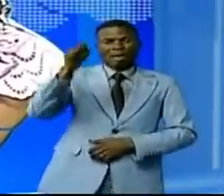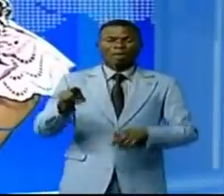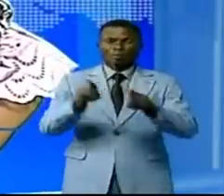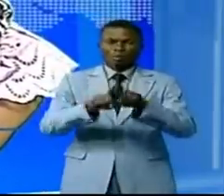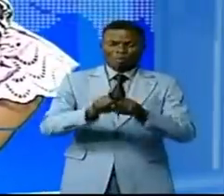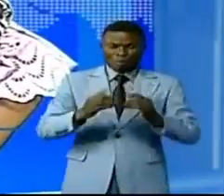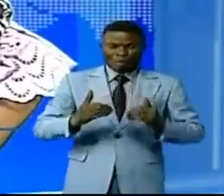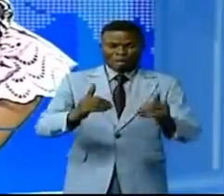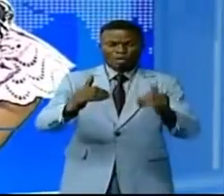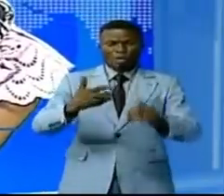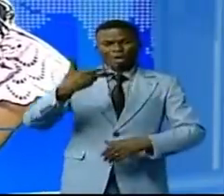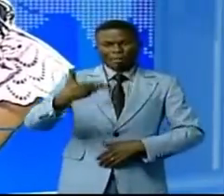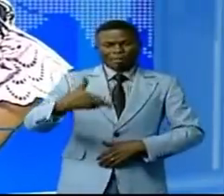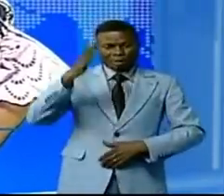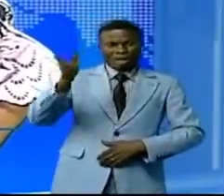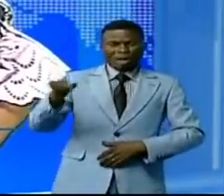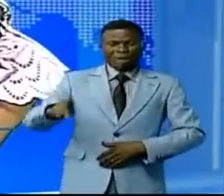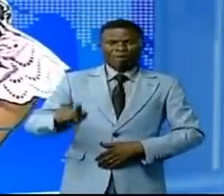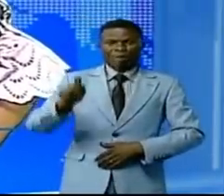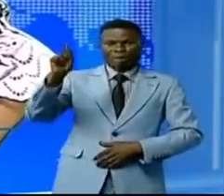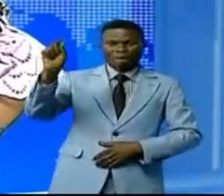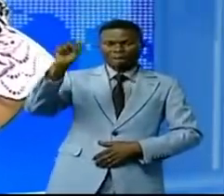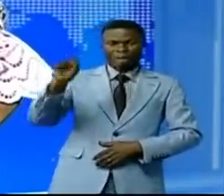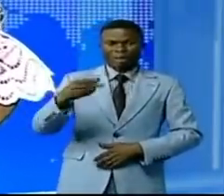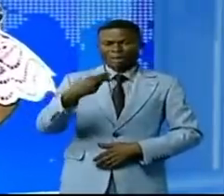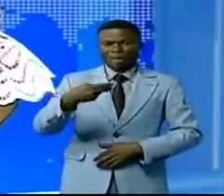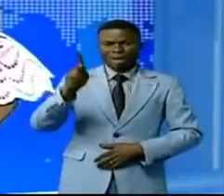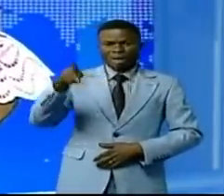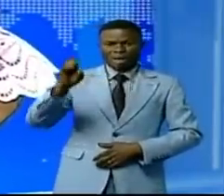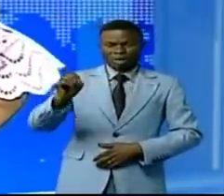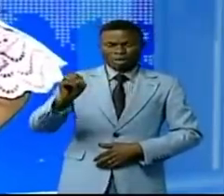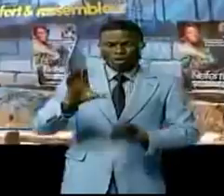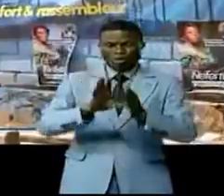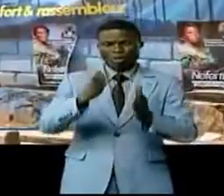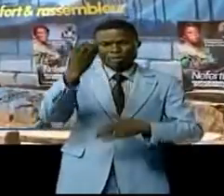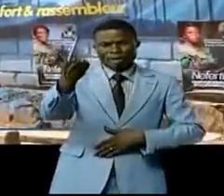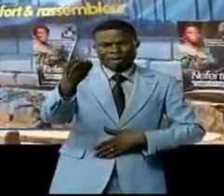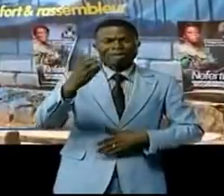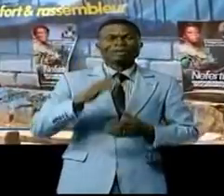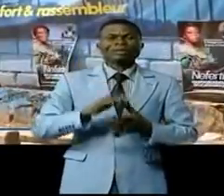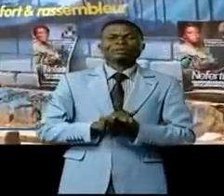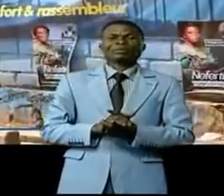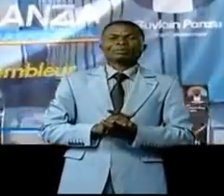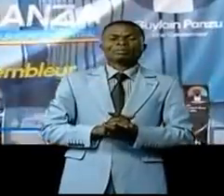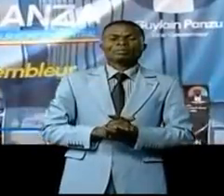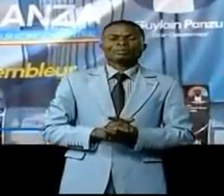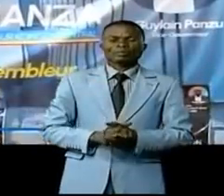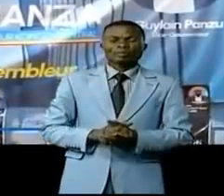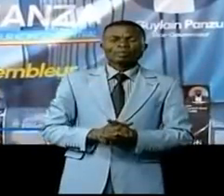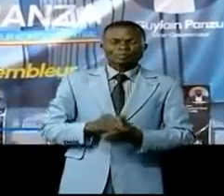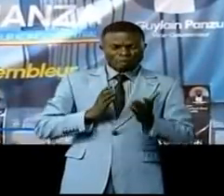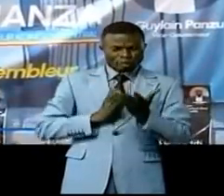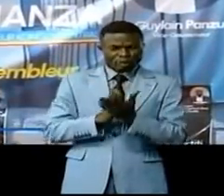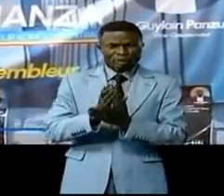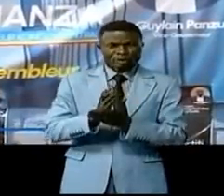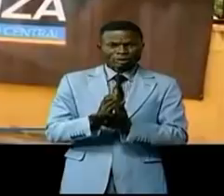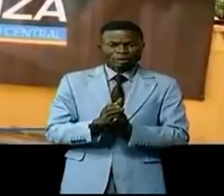tour, y compris dans la province de la Tchopo. D'autres précisions avec Cédric Enina. Tout s'est passé dans la quiétude.